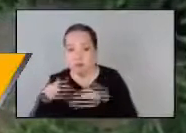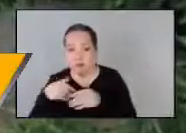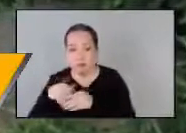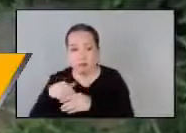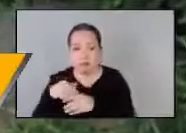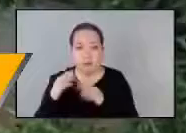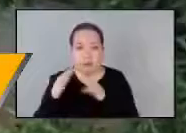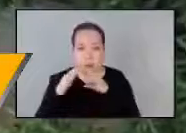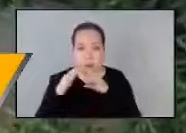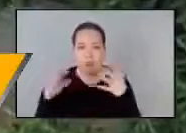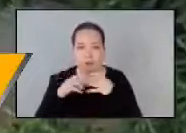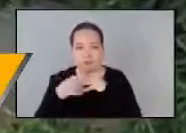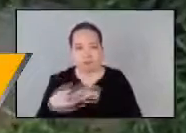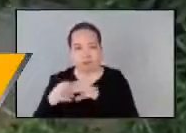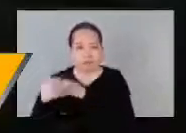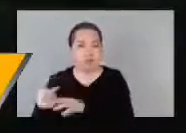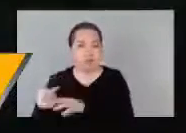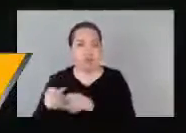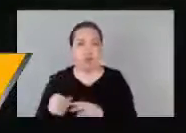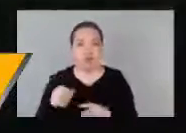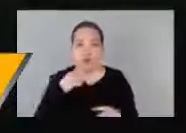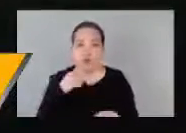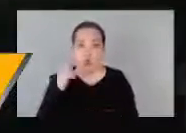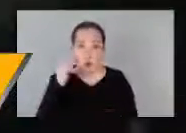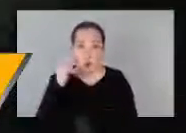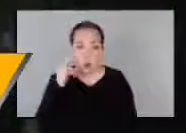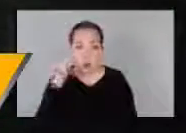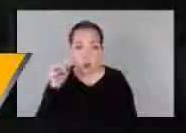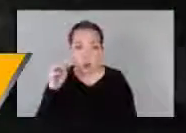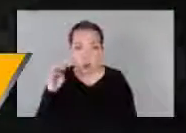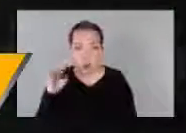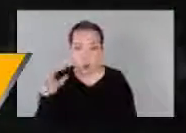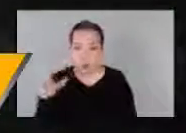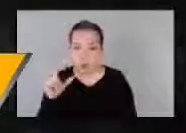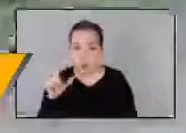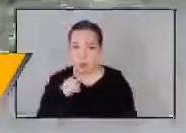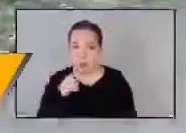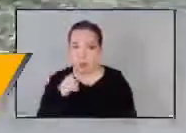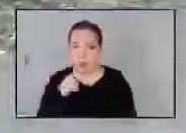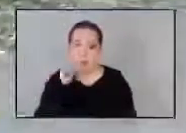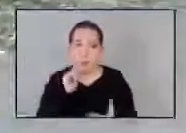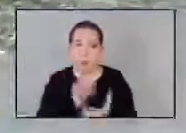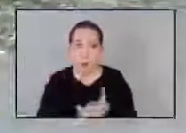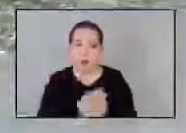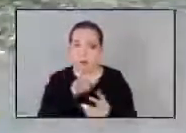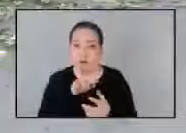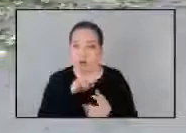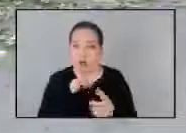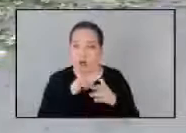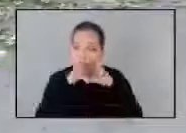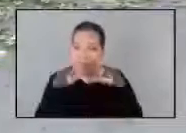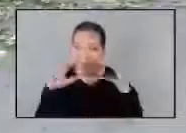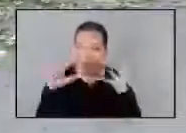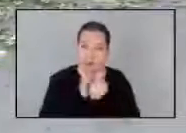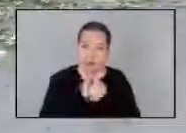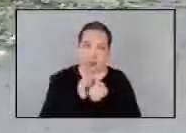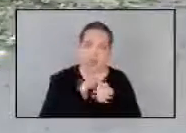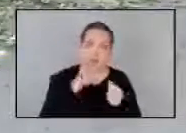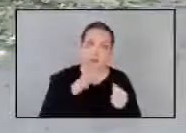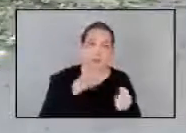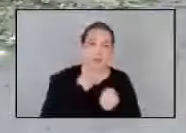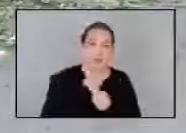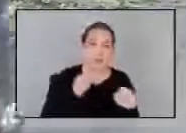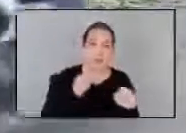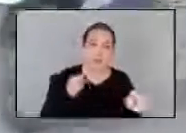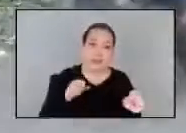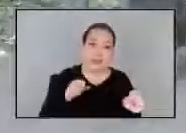ay hinihintay ang rescue kung saan na siyang mag-aalis ng mga bato dito para tuluyan ng maalis o madaanan dahil ang daan dito ay papunta